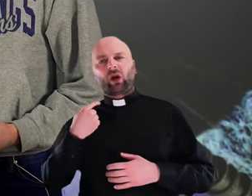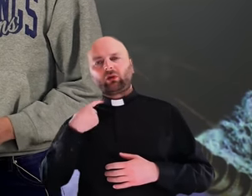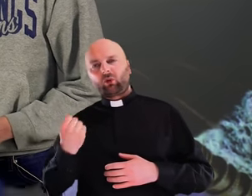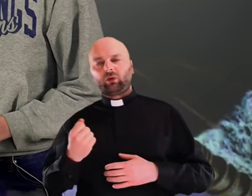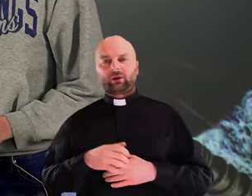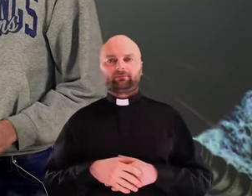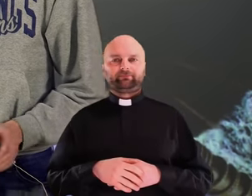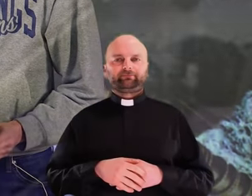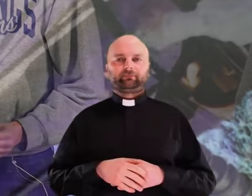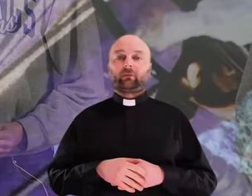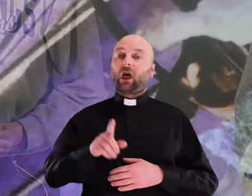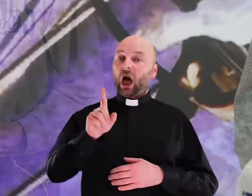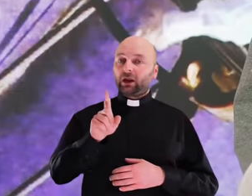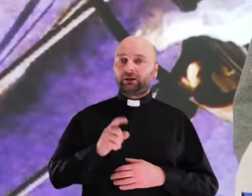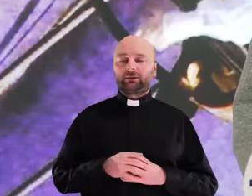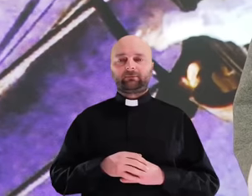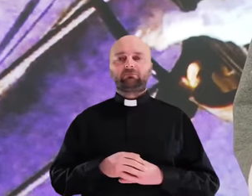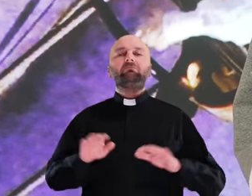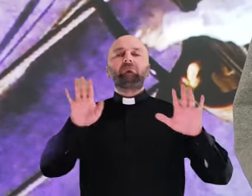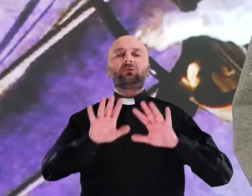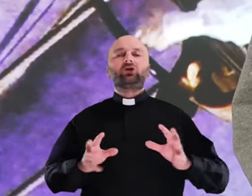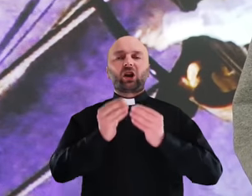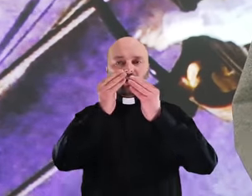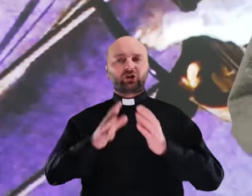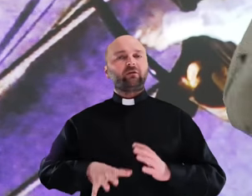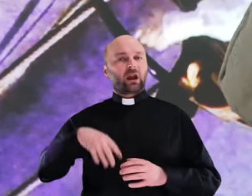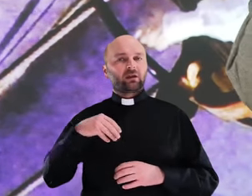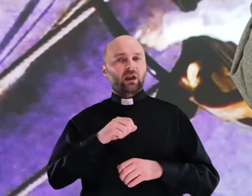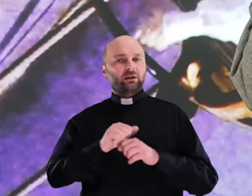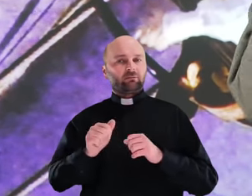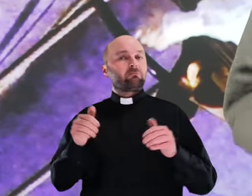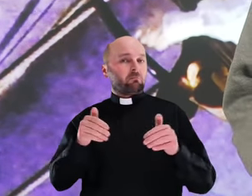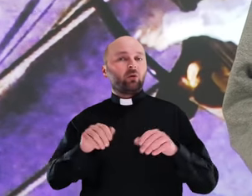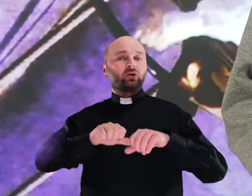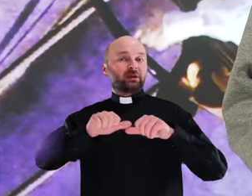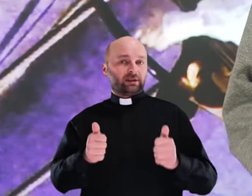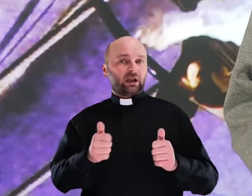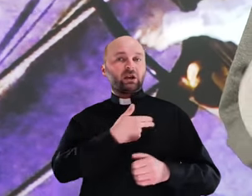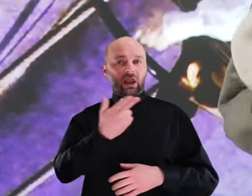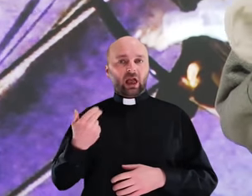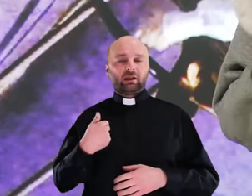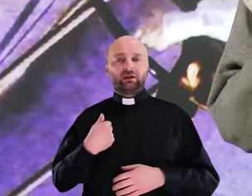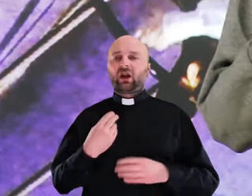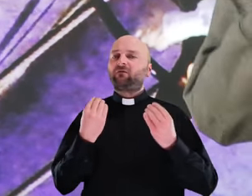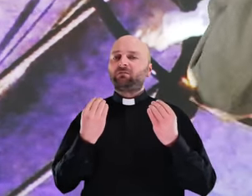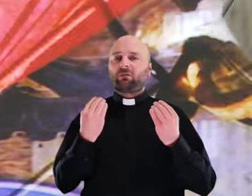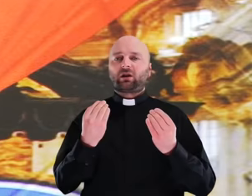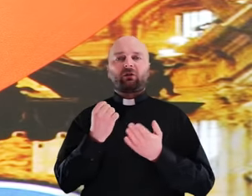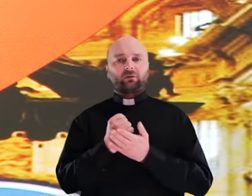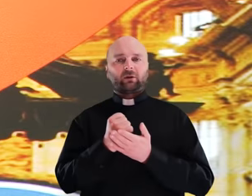nuda. A jednak msza święta może stać się dla nas czymś absolutnie